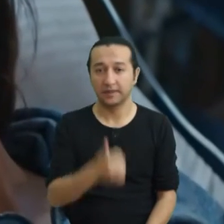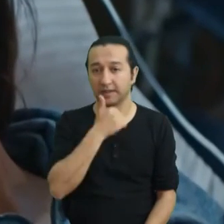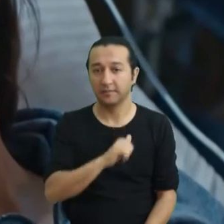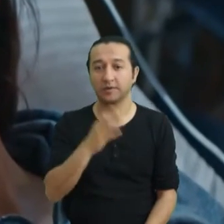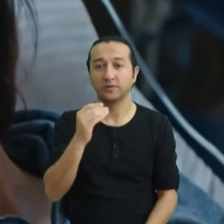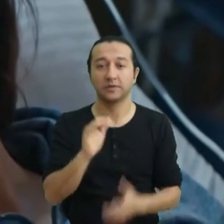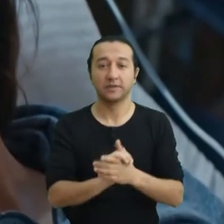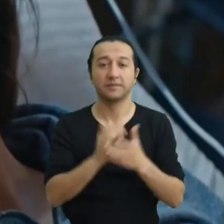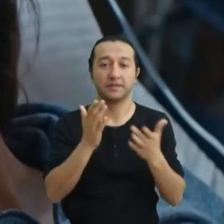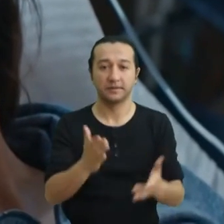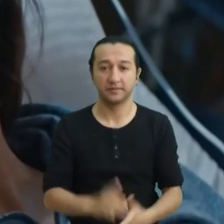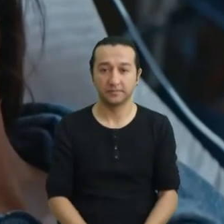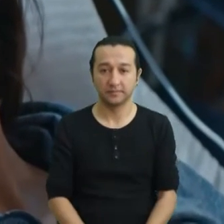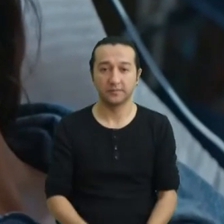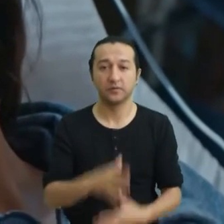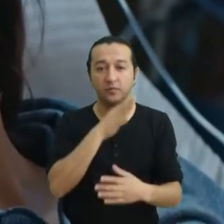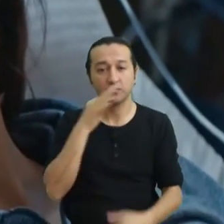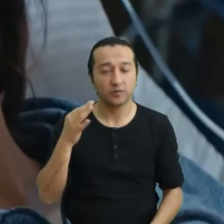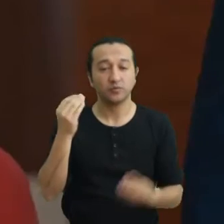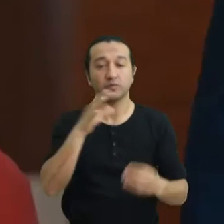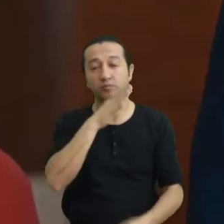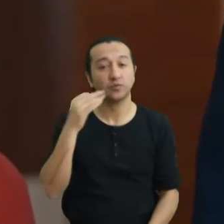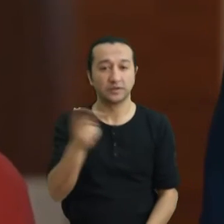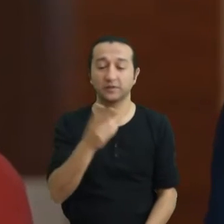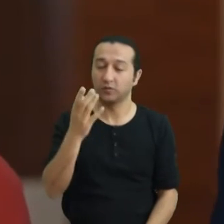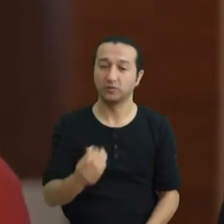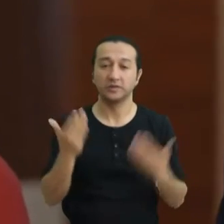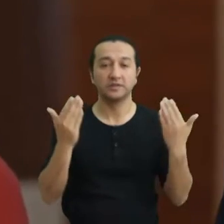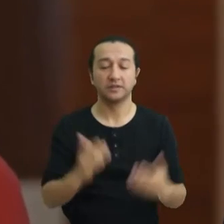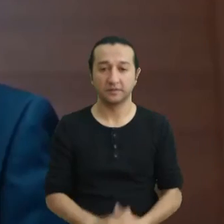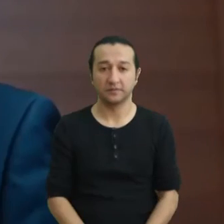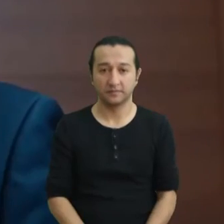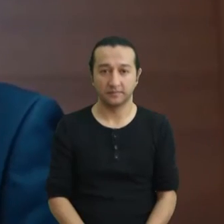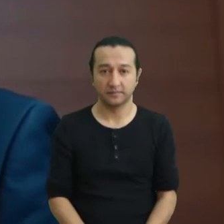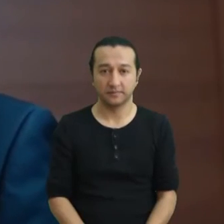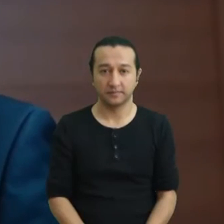Abi, çok tebrik ederim. Umarım çok mutlu olursunuz.